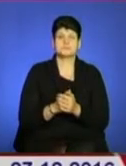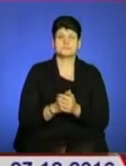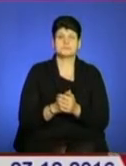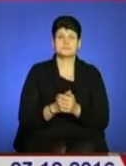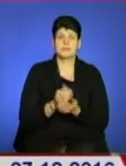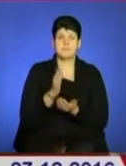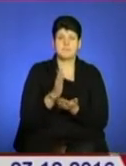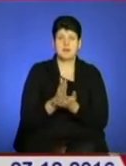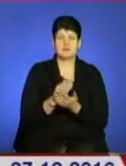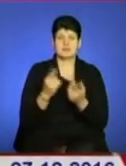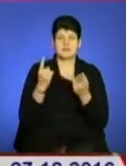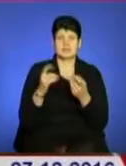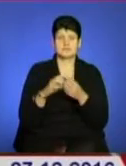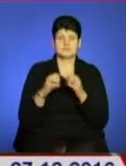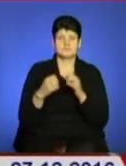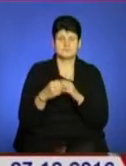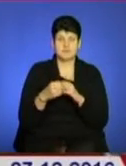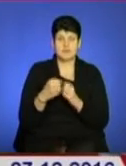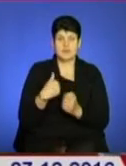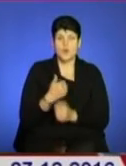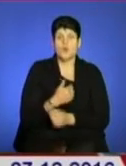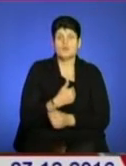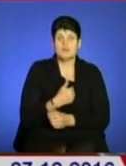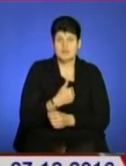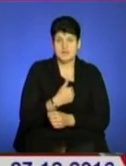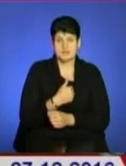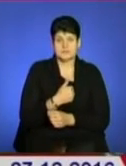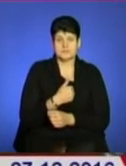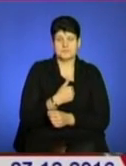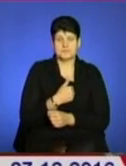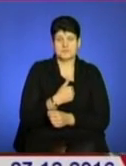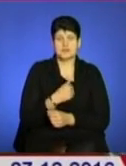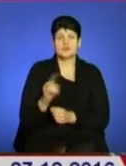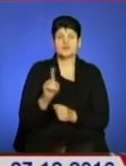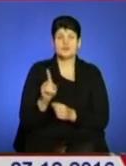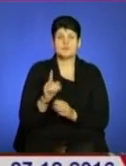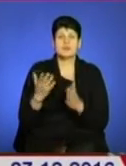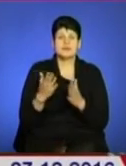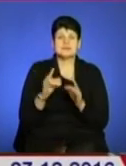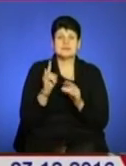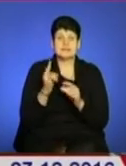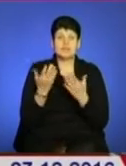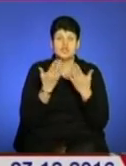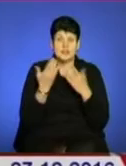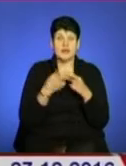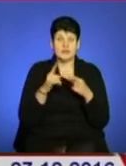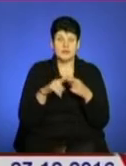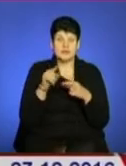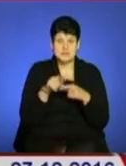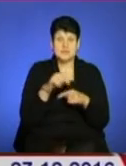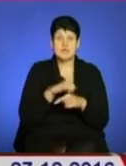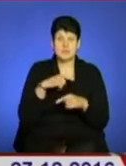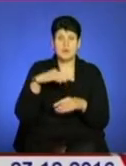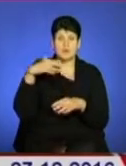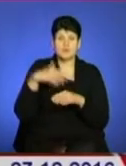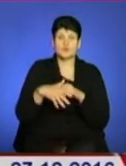мав великі пригоди. Я хотіла, щоб якщо б якась дитина читала цей твір, вона сама